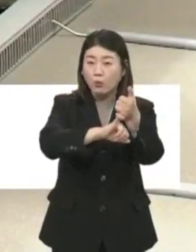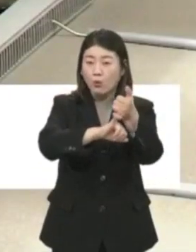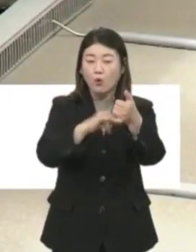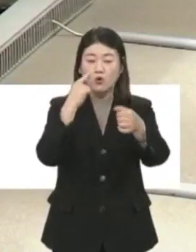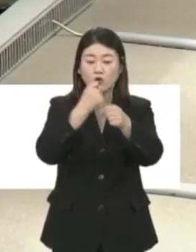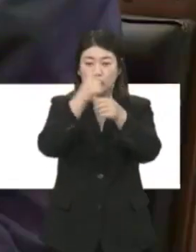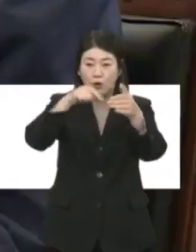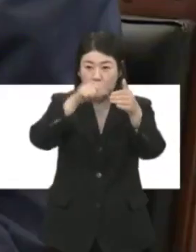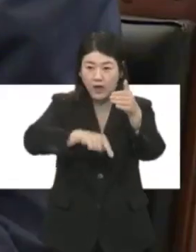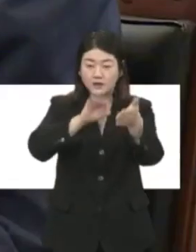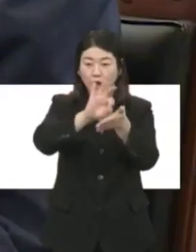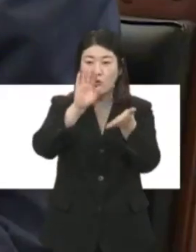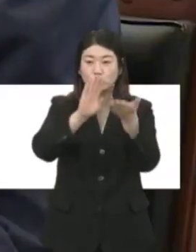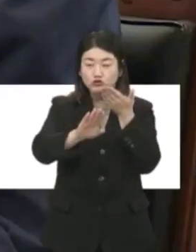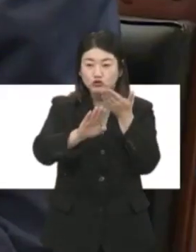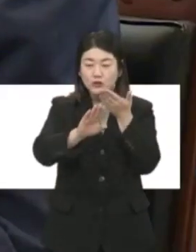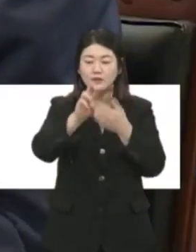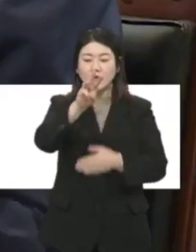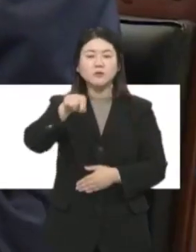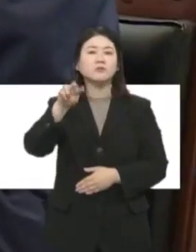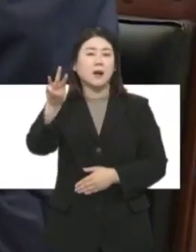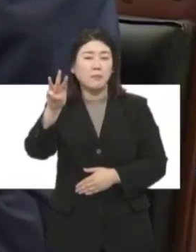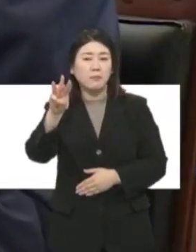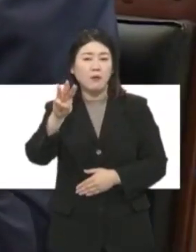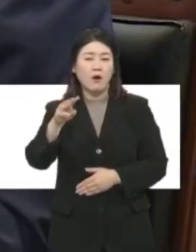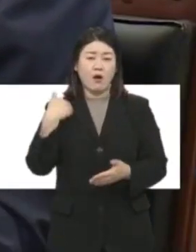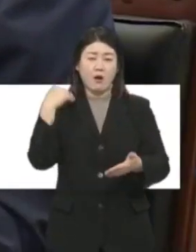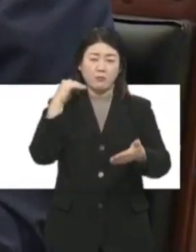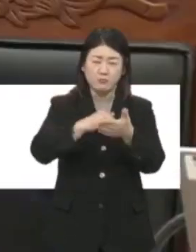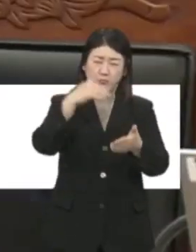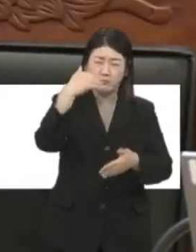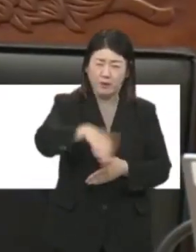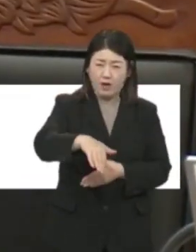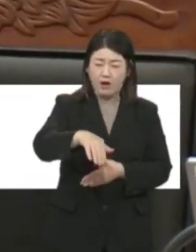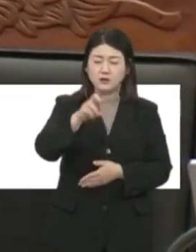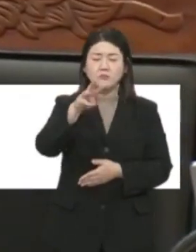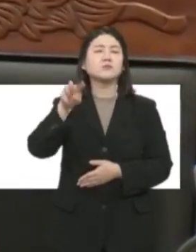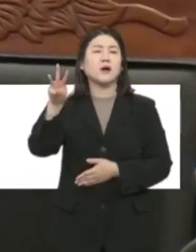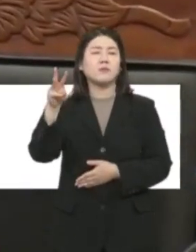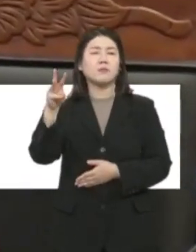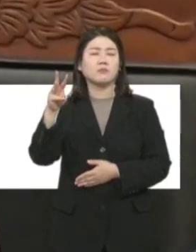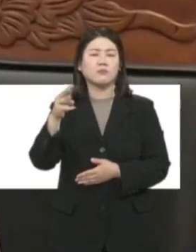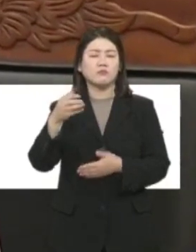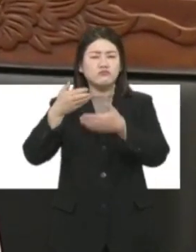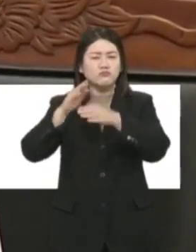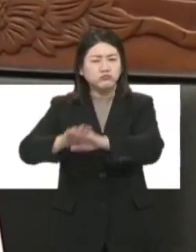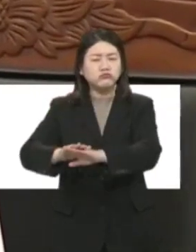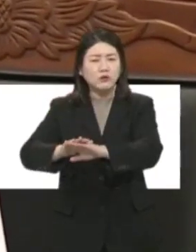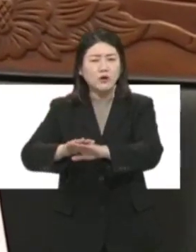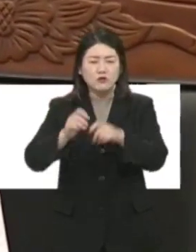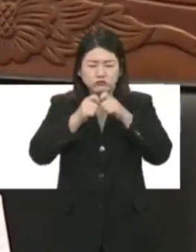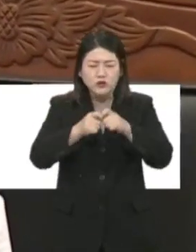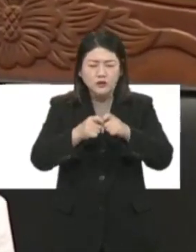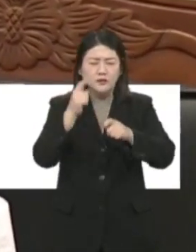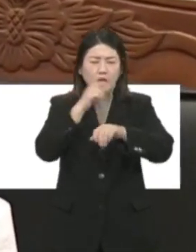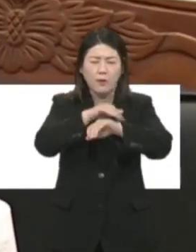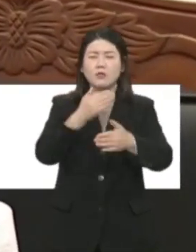경수로 사용 후 해결 3.3톤이 한 권도 반환되지 못한 채 방치되 있다며 구체적인 반환 계획을